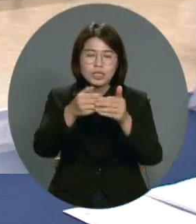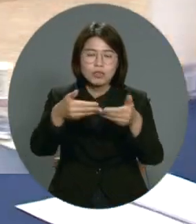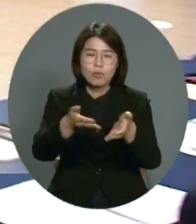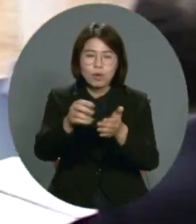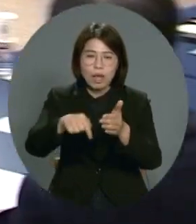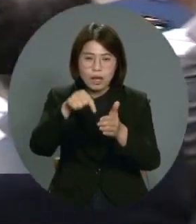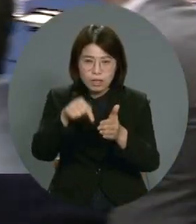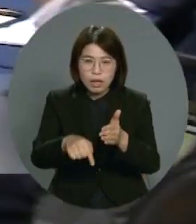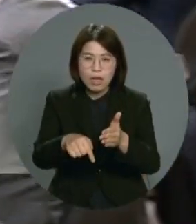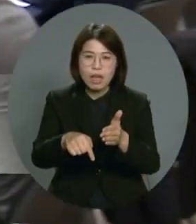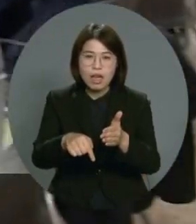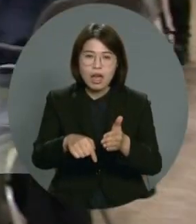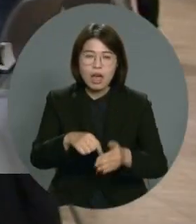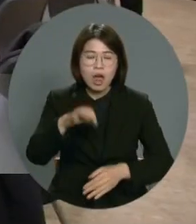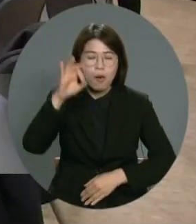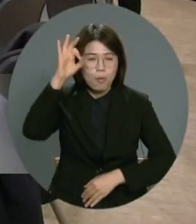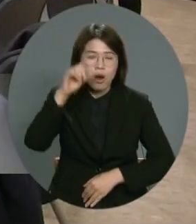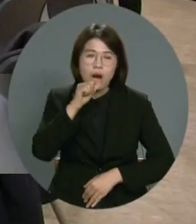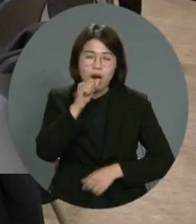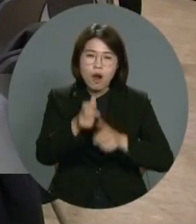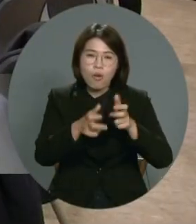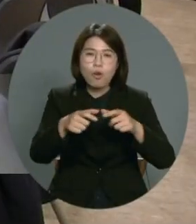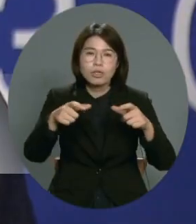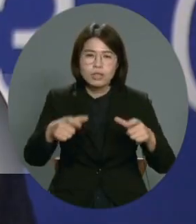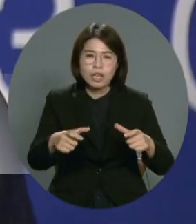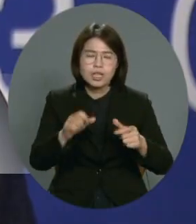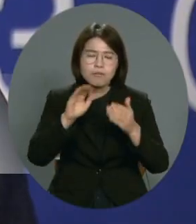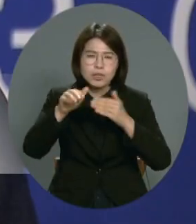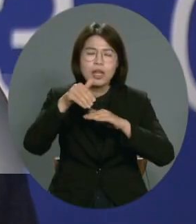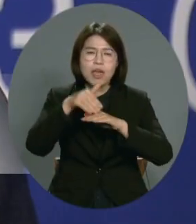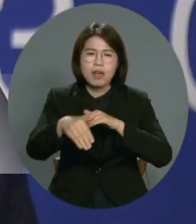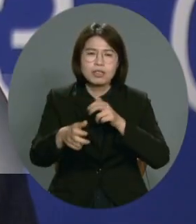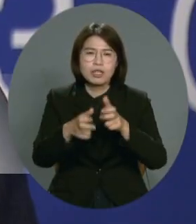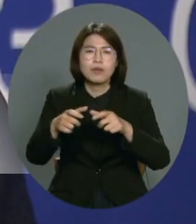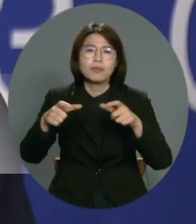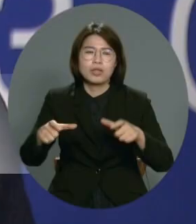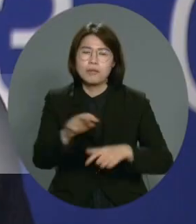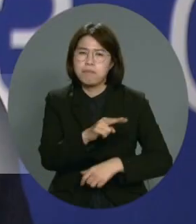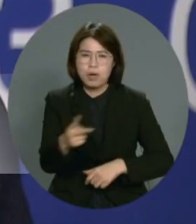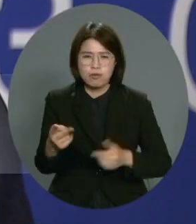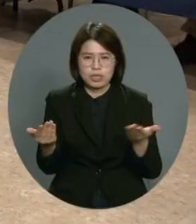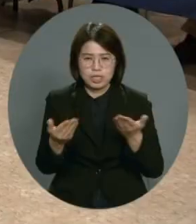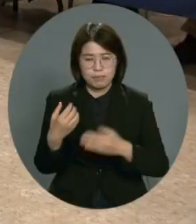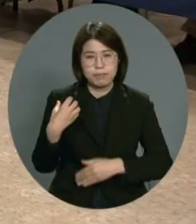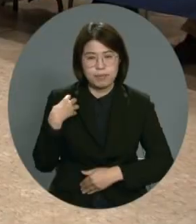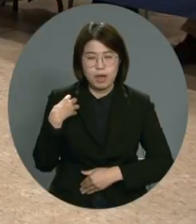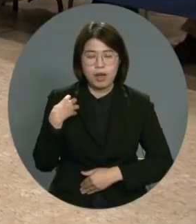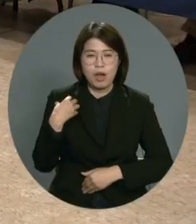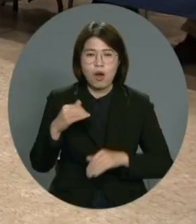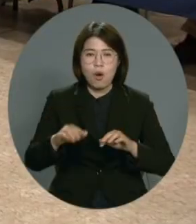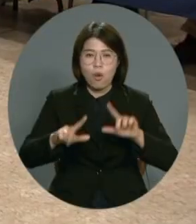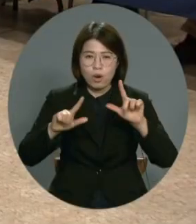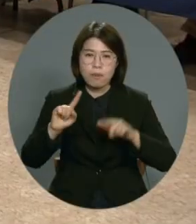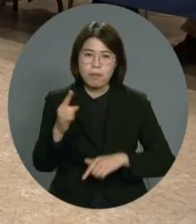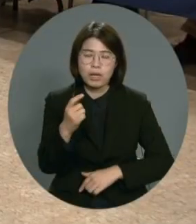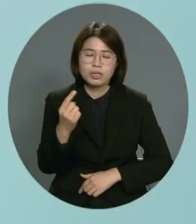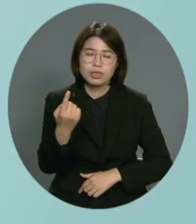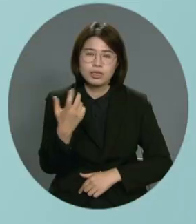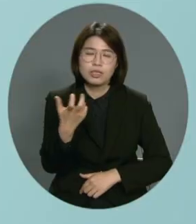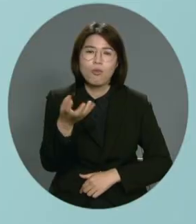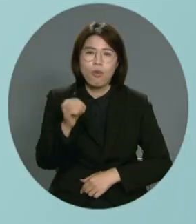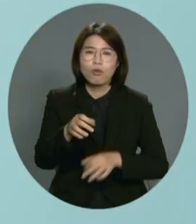두고 포항 철강공단을 미래형 혁신산단으로 바꾸는 역할을 수행하게 됩니다. 우선 올해 170억 원을